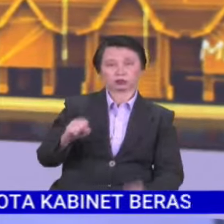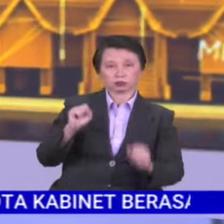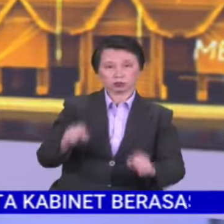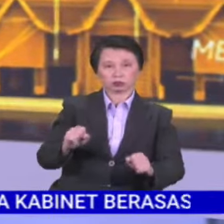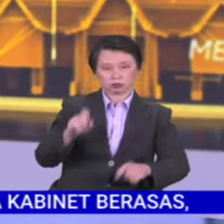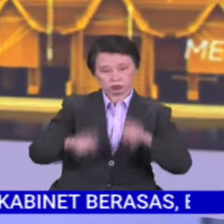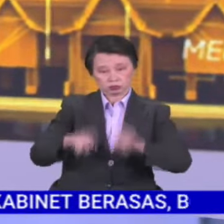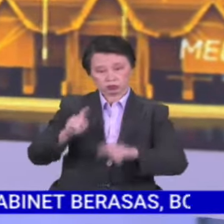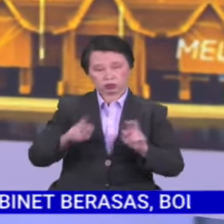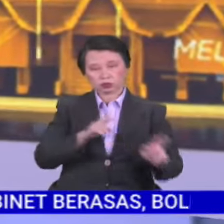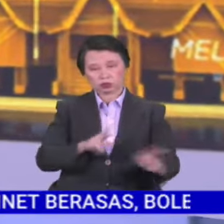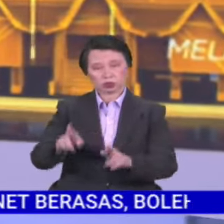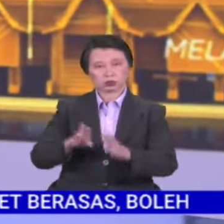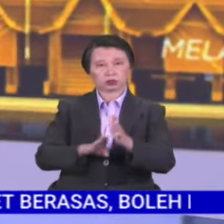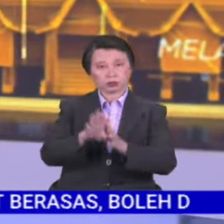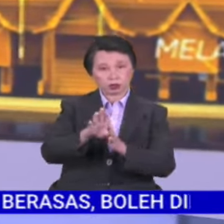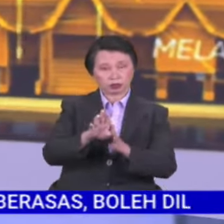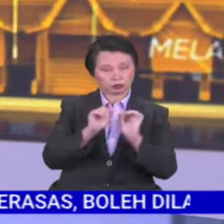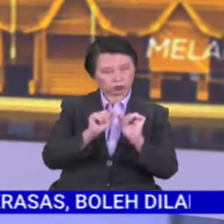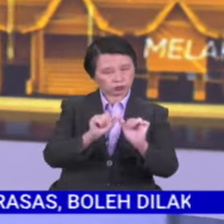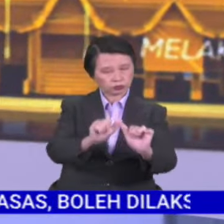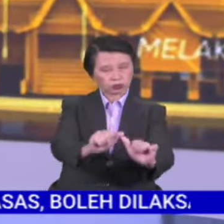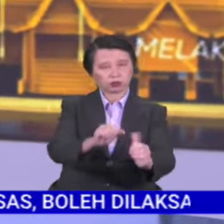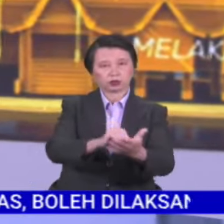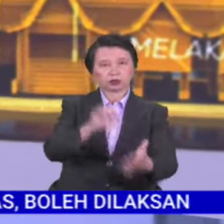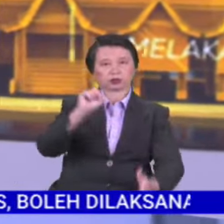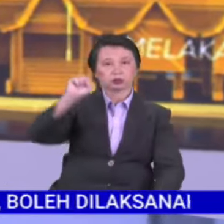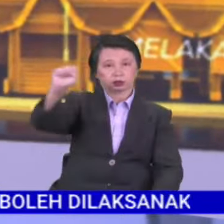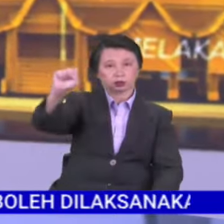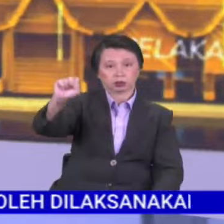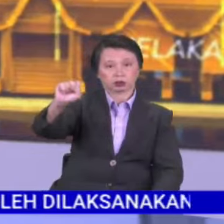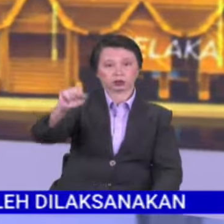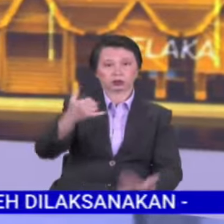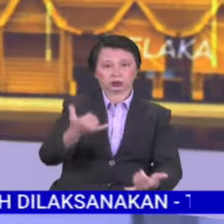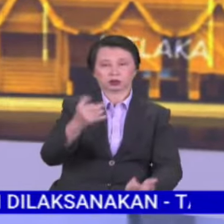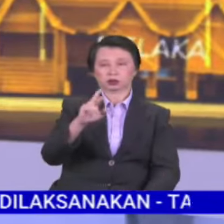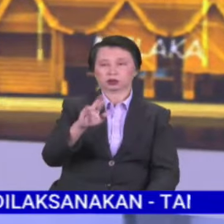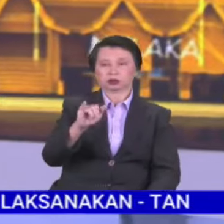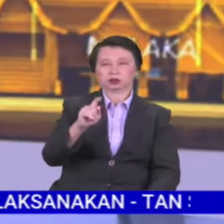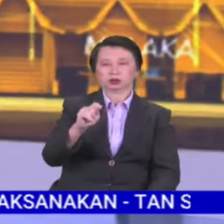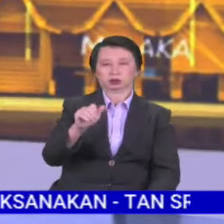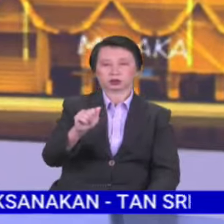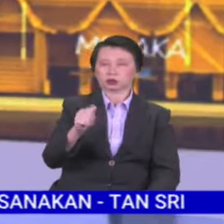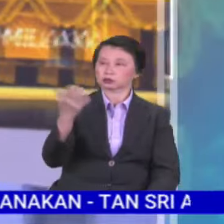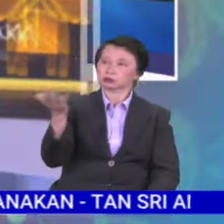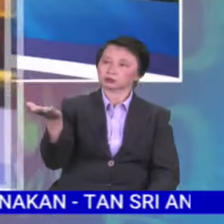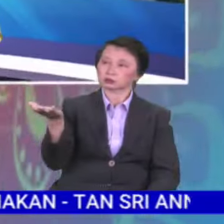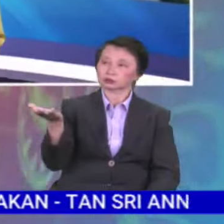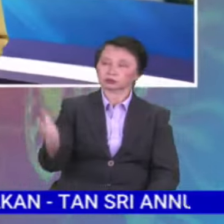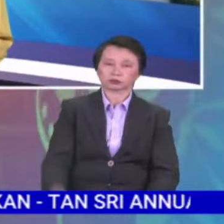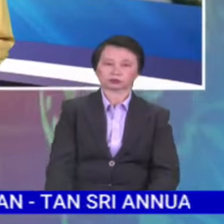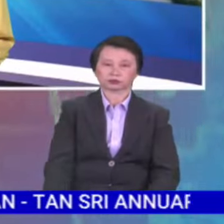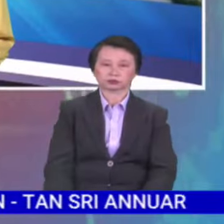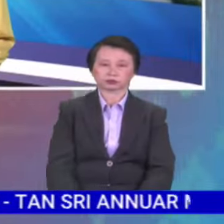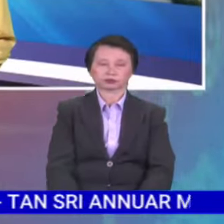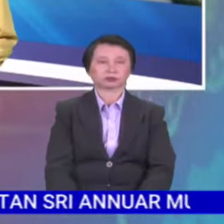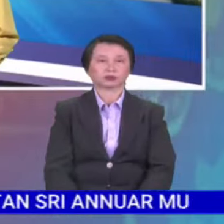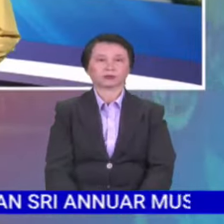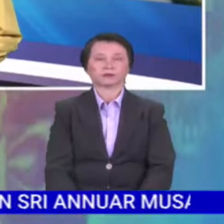membolehkan pelbagai rancangan pembangunan diteruskan di Sabah. Berita teruskan dengan perinciannya.